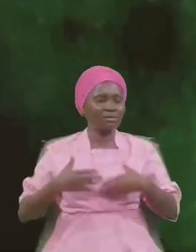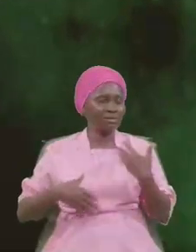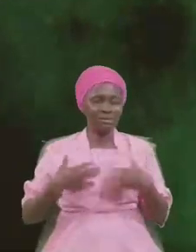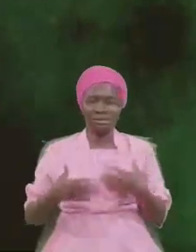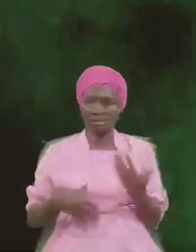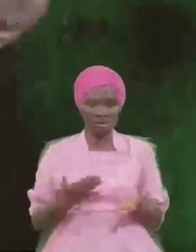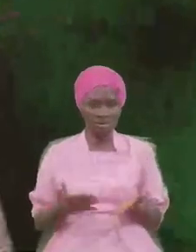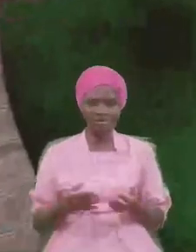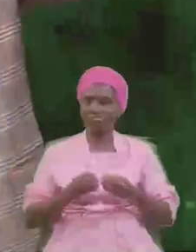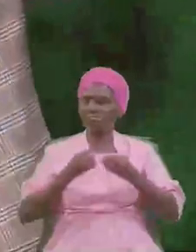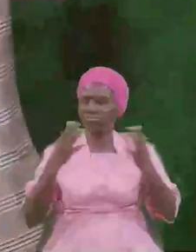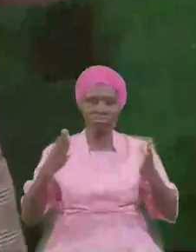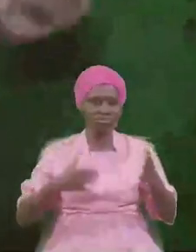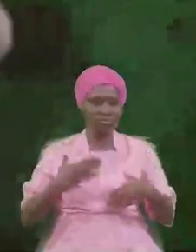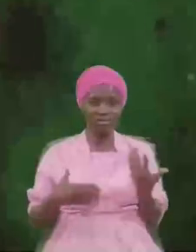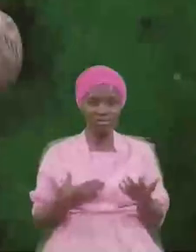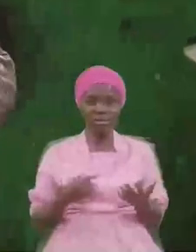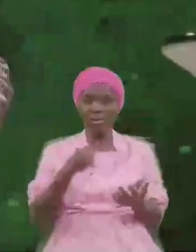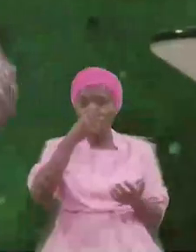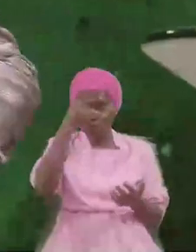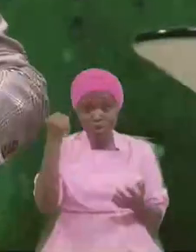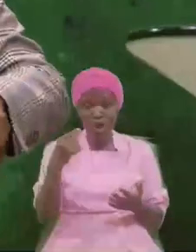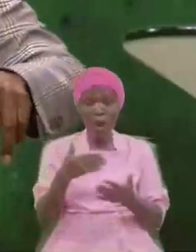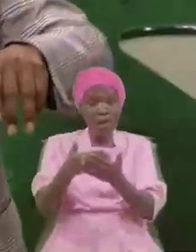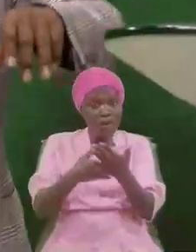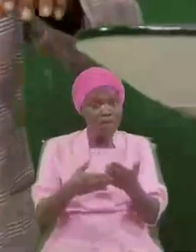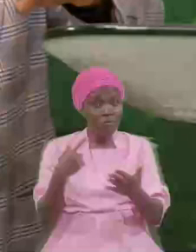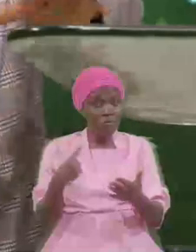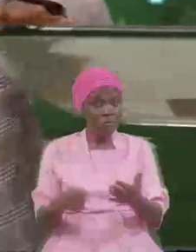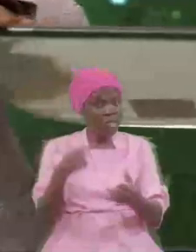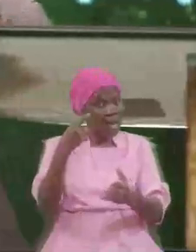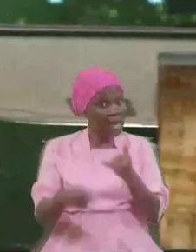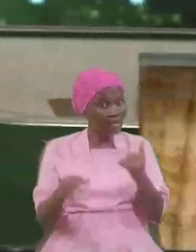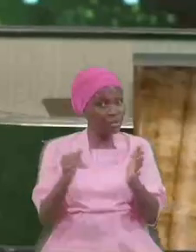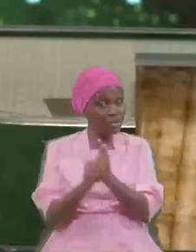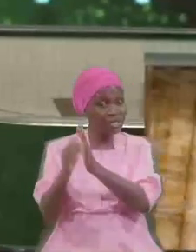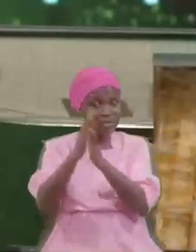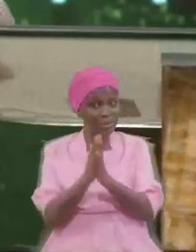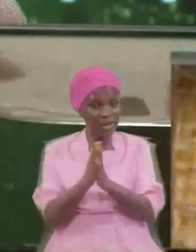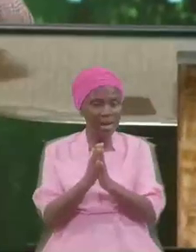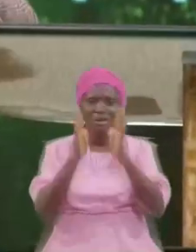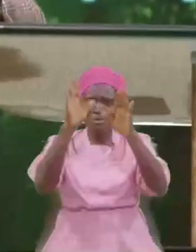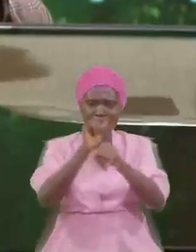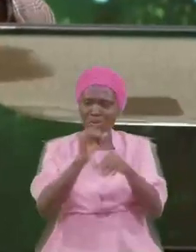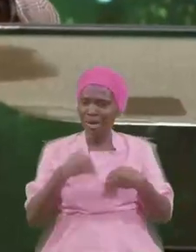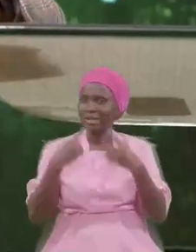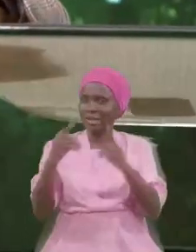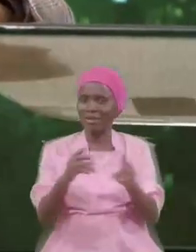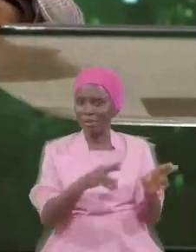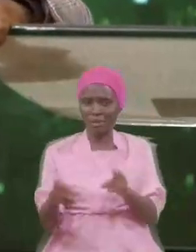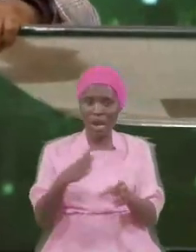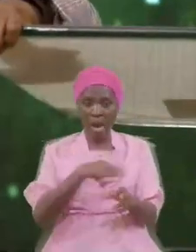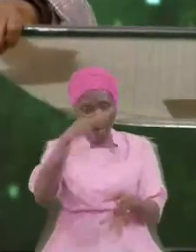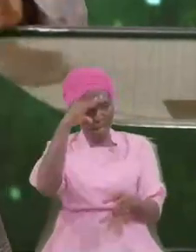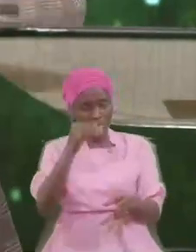Elle était très contente parce qu'avant la fin de la prière, un miracle s'est produit et